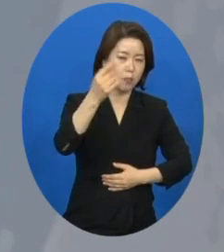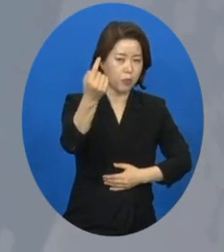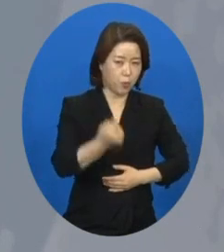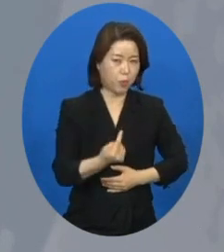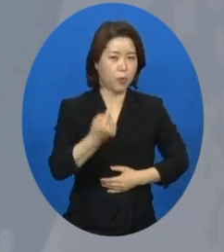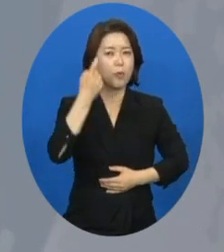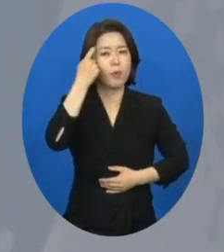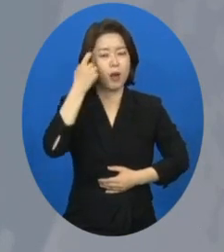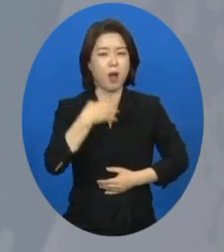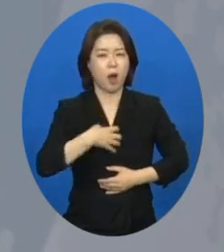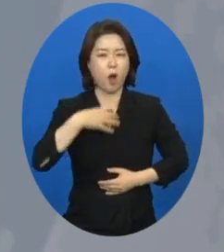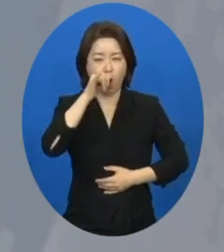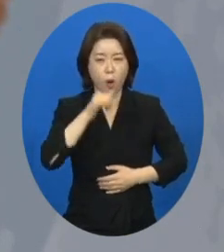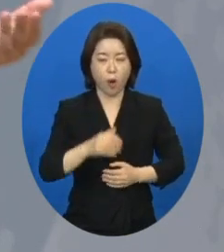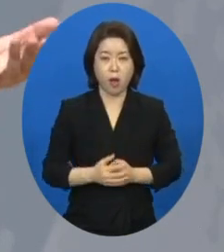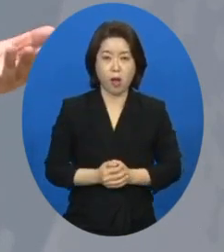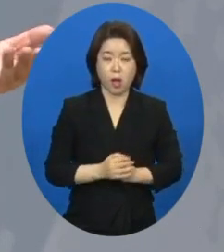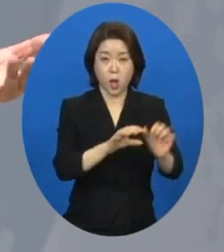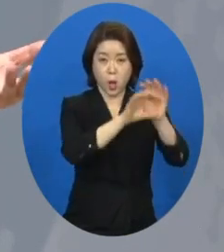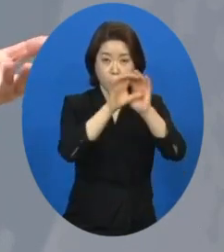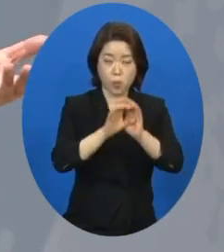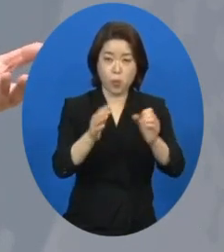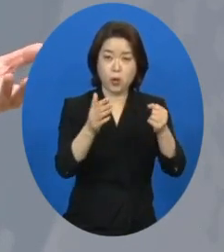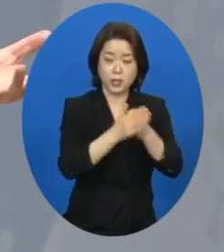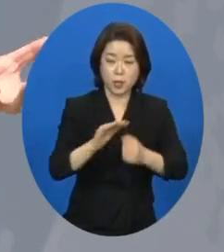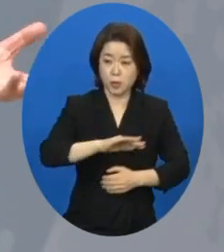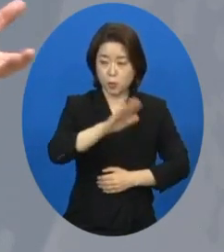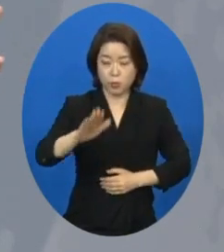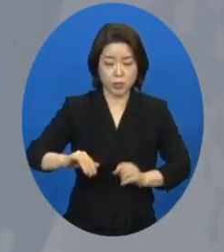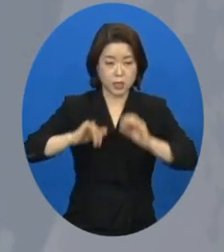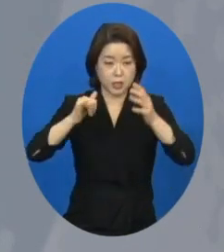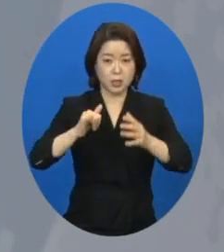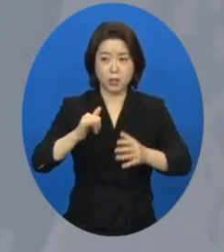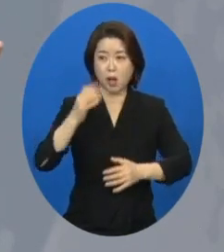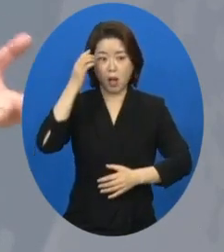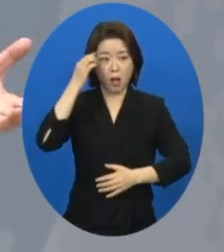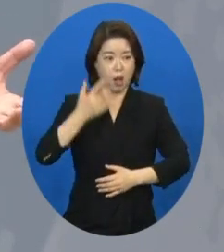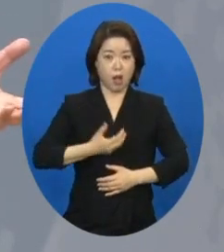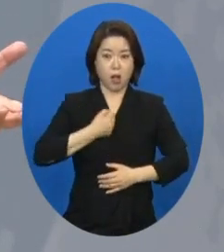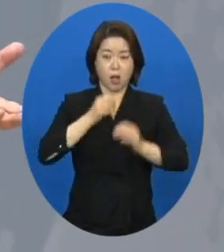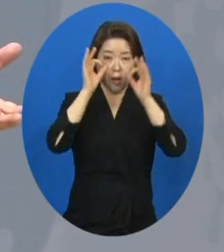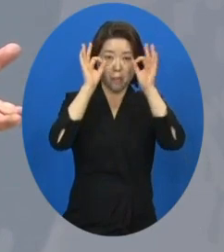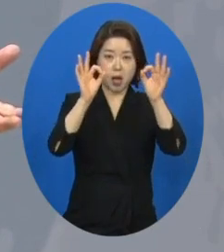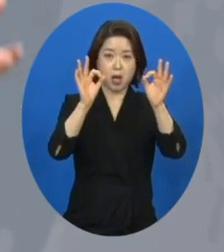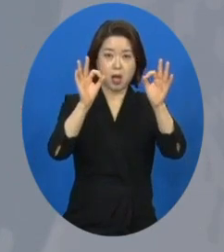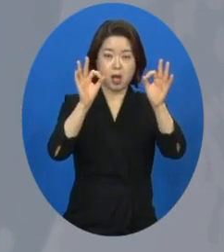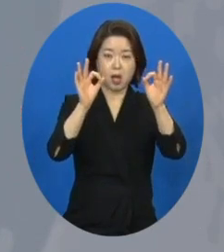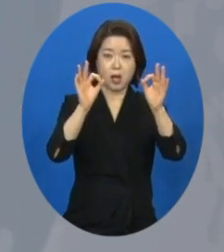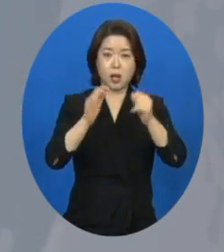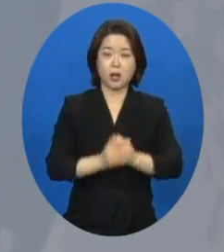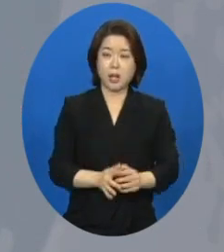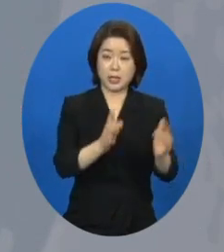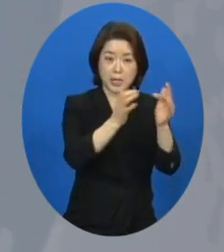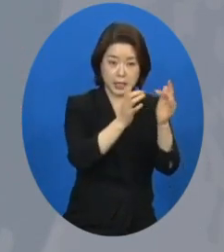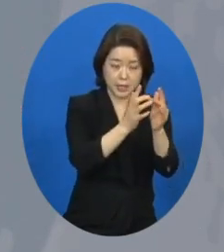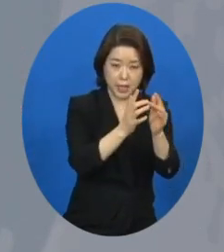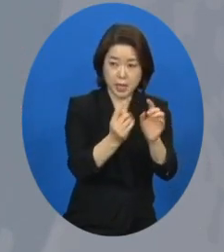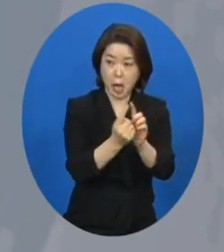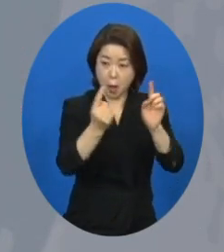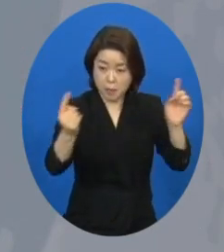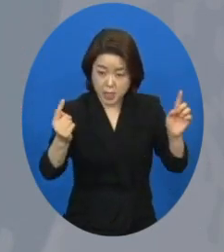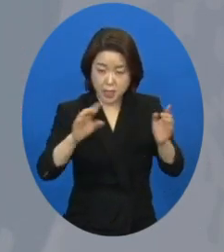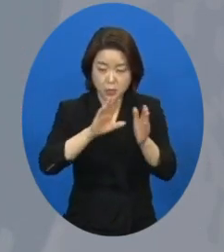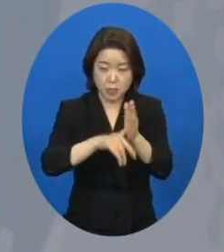들어요. 코로나19로 인해서 우리는 세상이 얼마나 충격적으로 바뀌어 가는지를 봅니다. 온라인 비대면